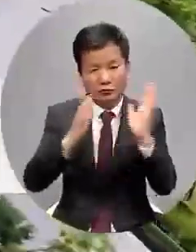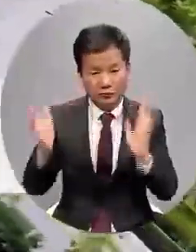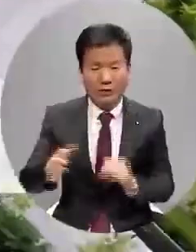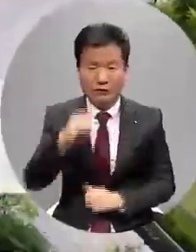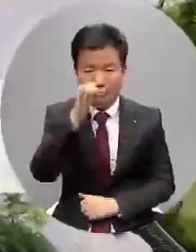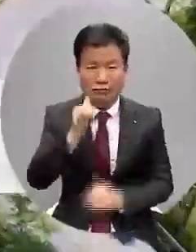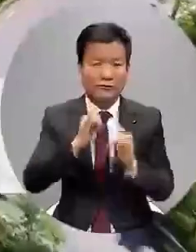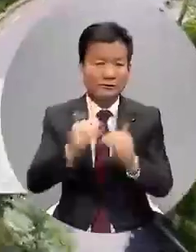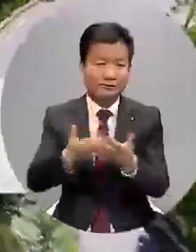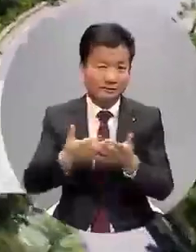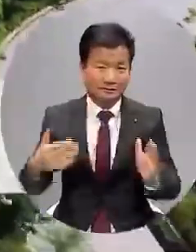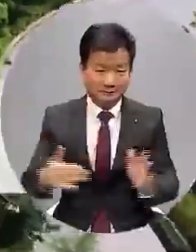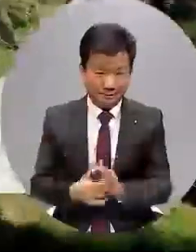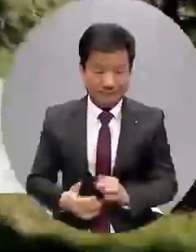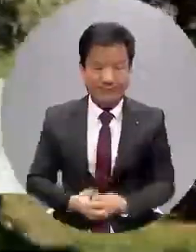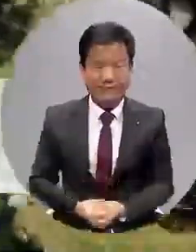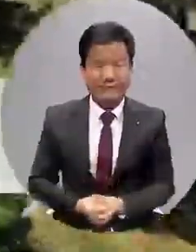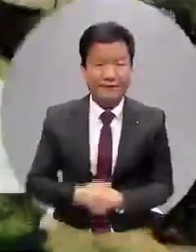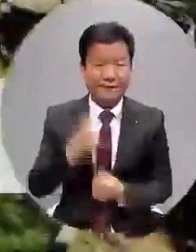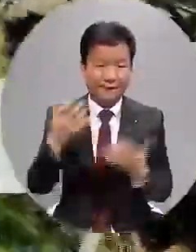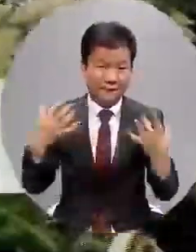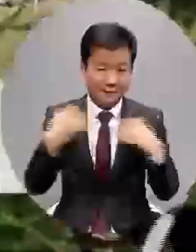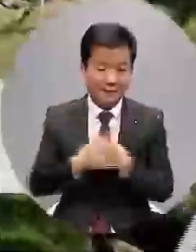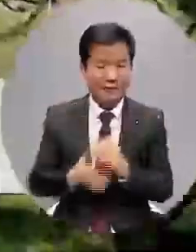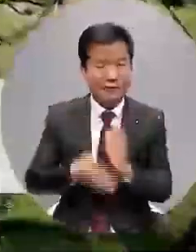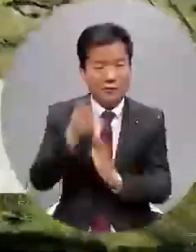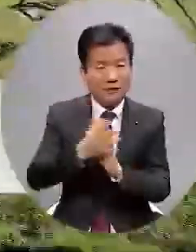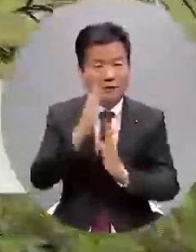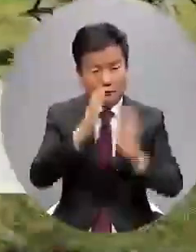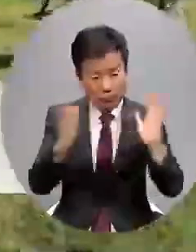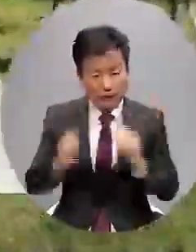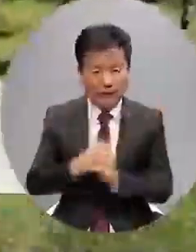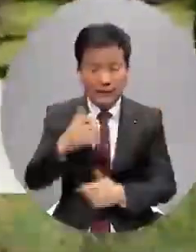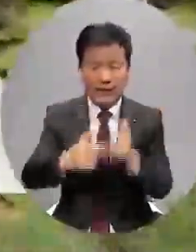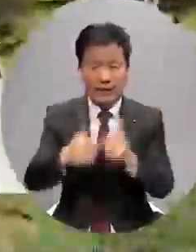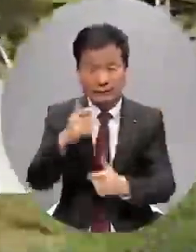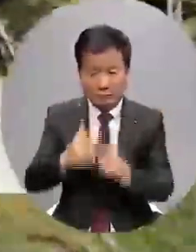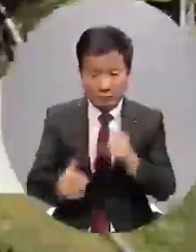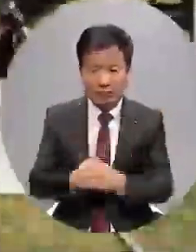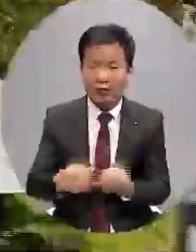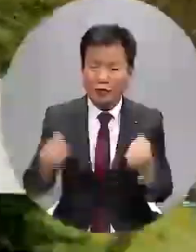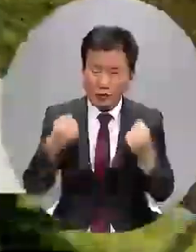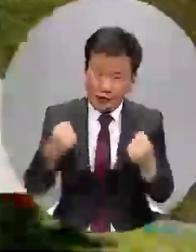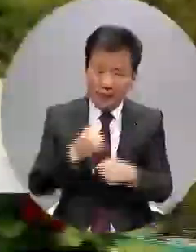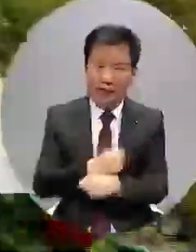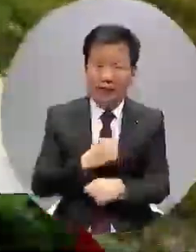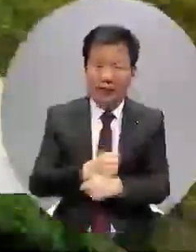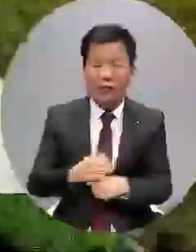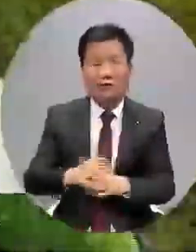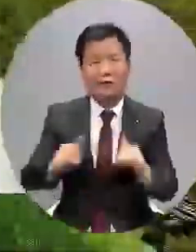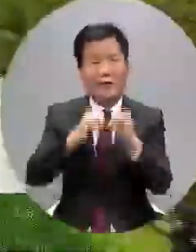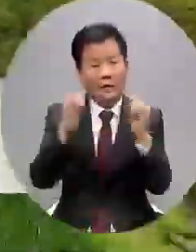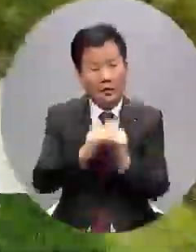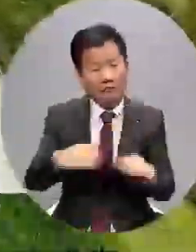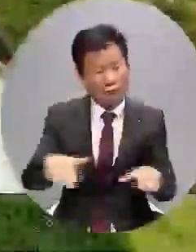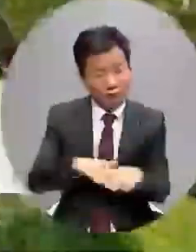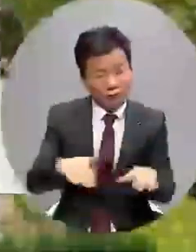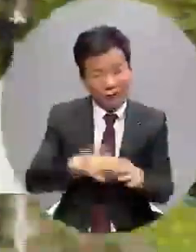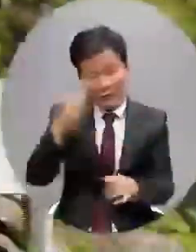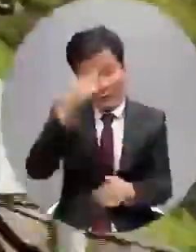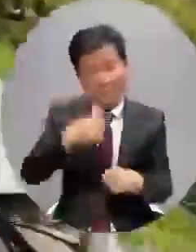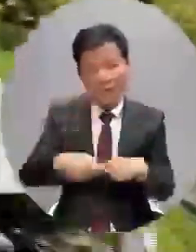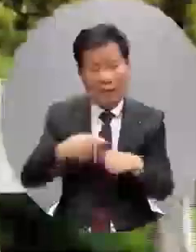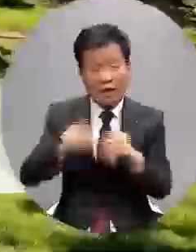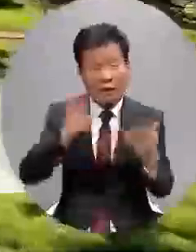우수상을 받았습니다 산림청은 도시숲과 가로수의 생태적인 건강성과 사회적 문화적 기능을